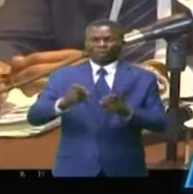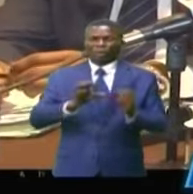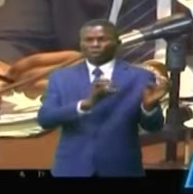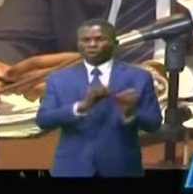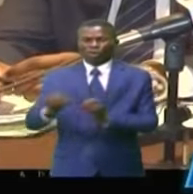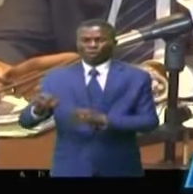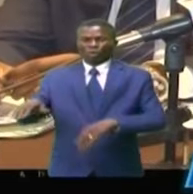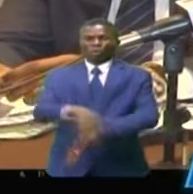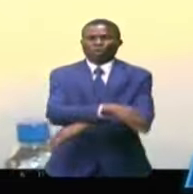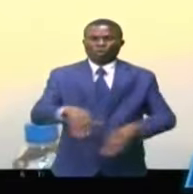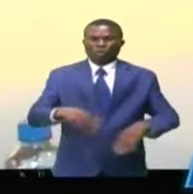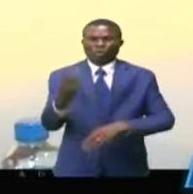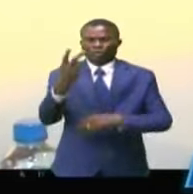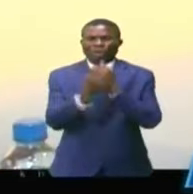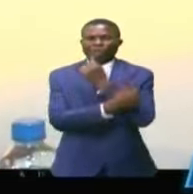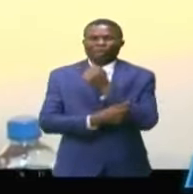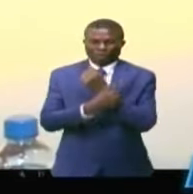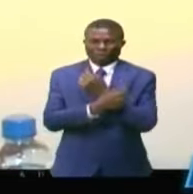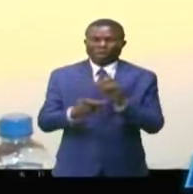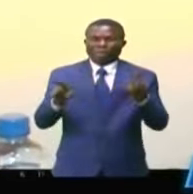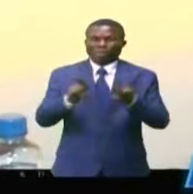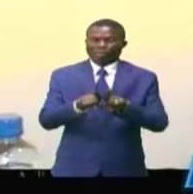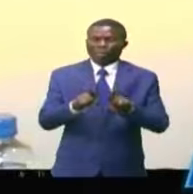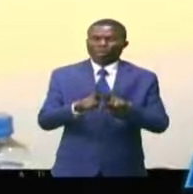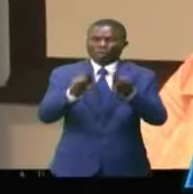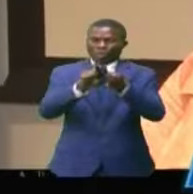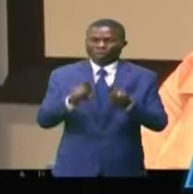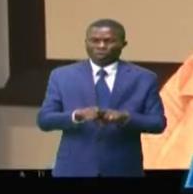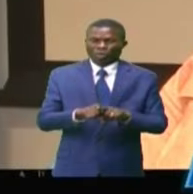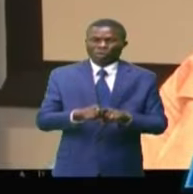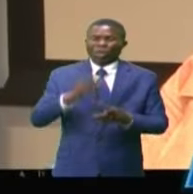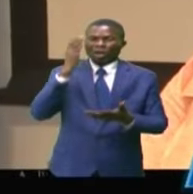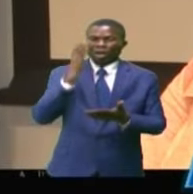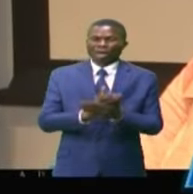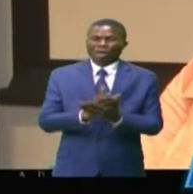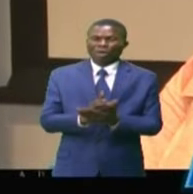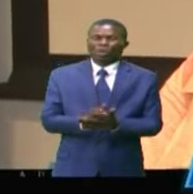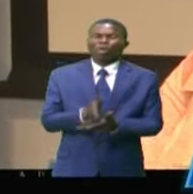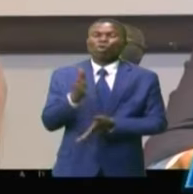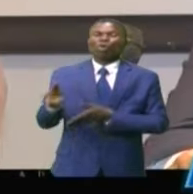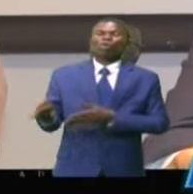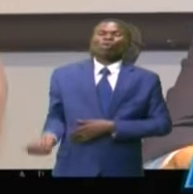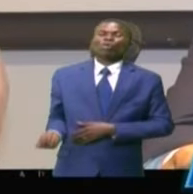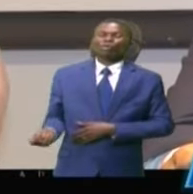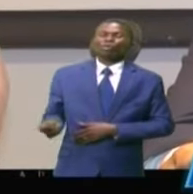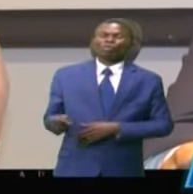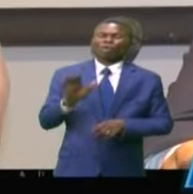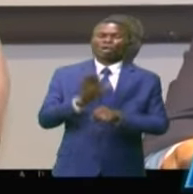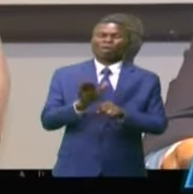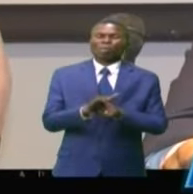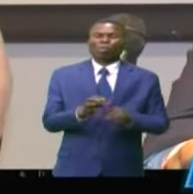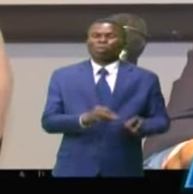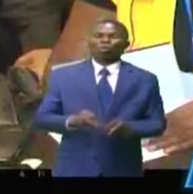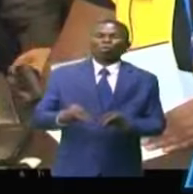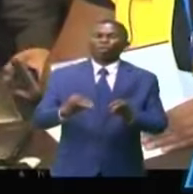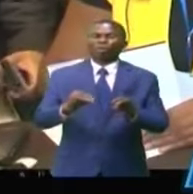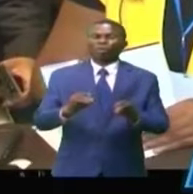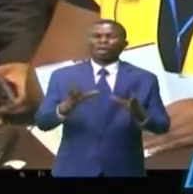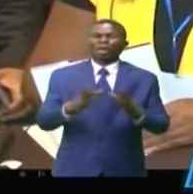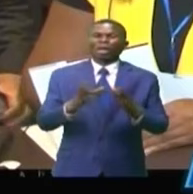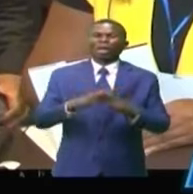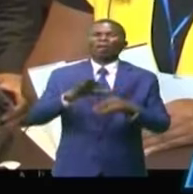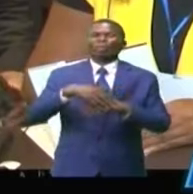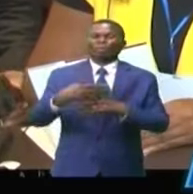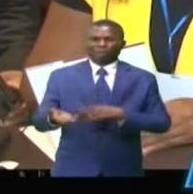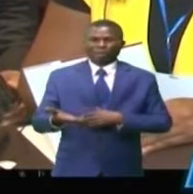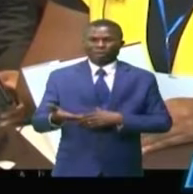nos frontières communes, mais aussi des luttes contre la fraude sur toutes ses formes, avec pour